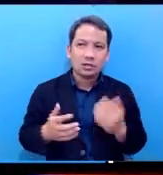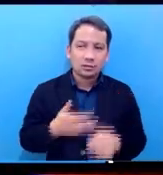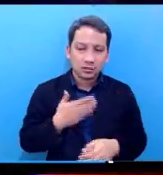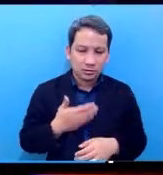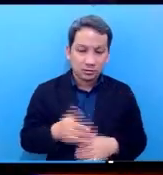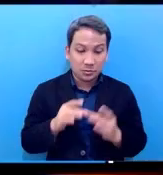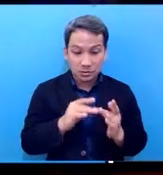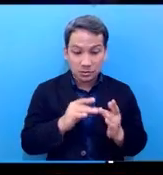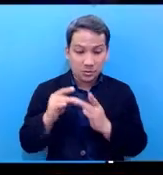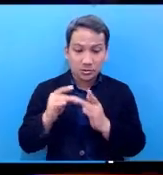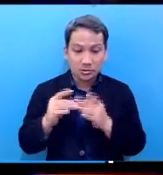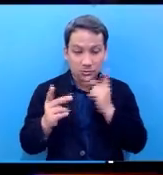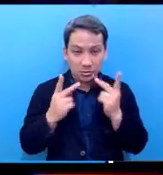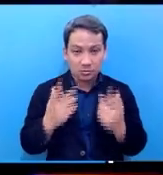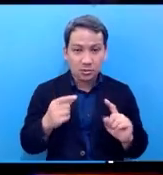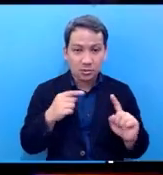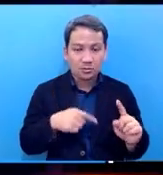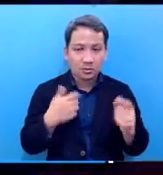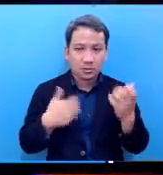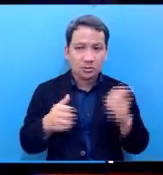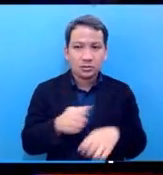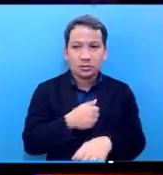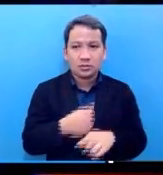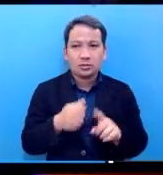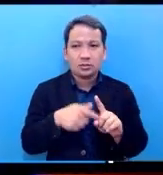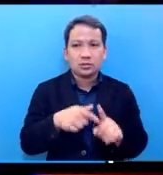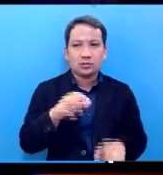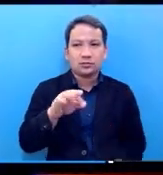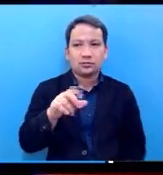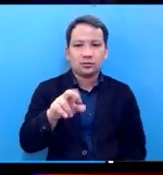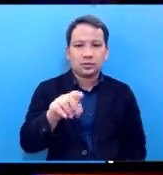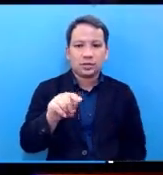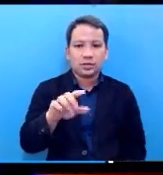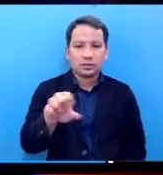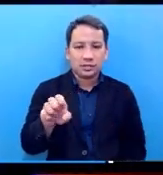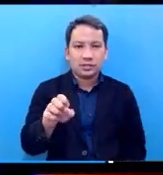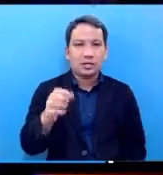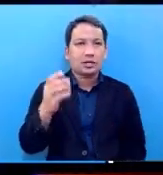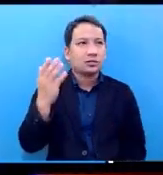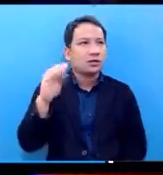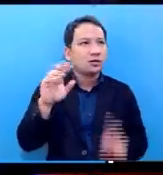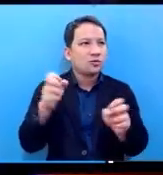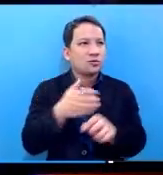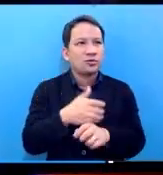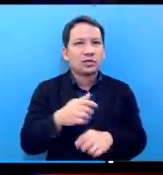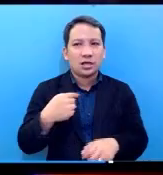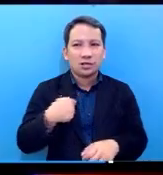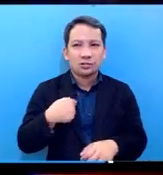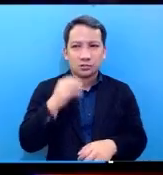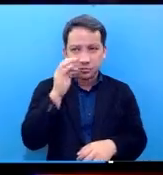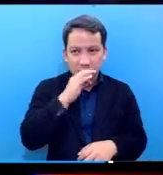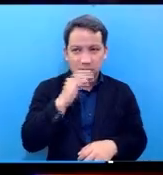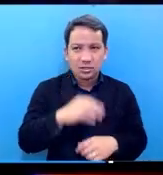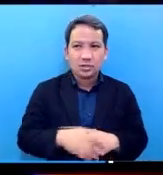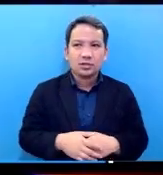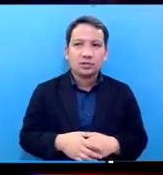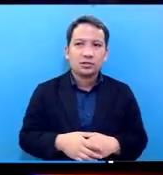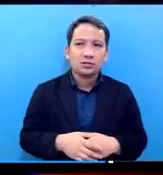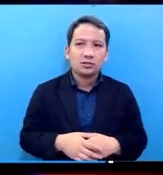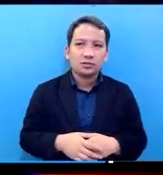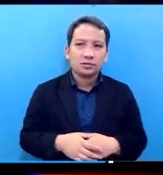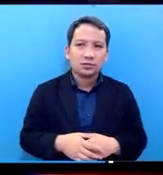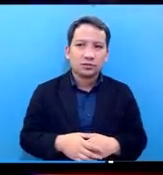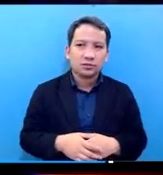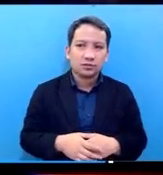Special guest ng gabi ang singer-composer na si Florante na umawit ng Ako'y Isang Pinoy. Ako'y Pinoy